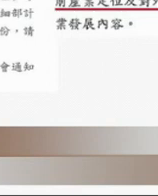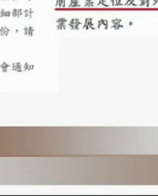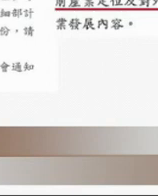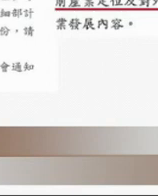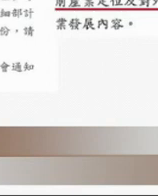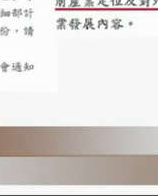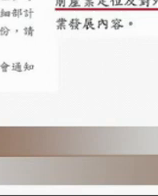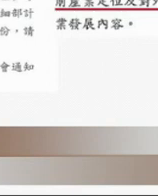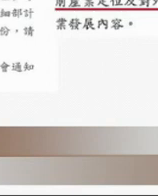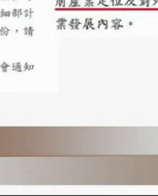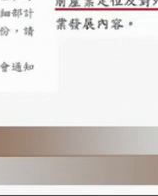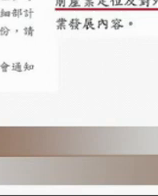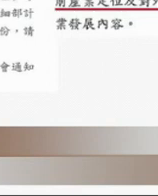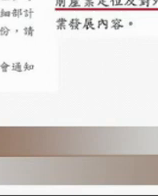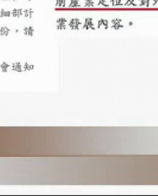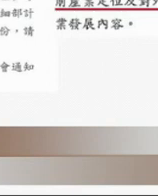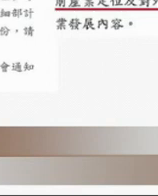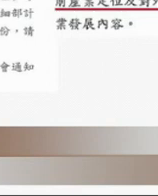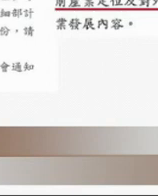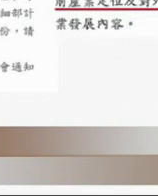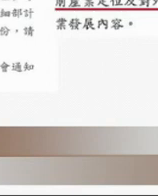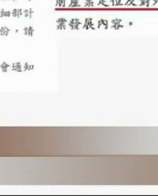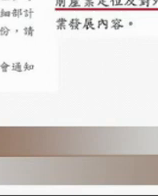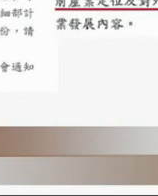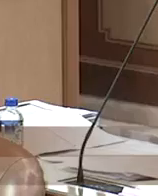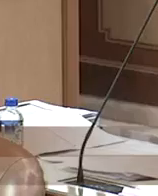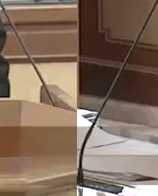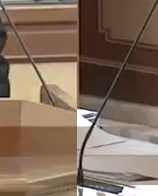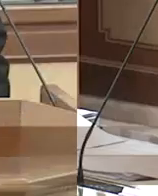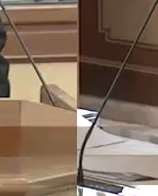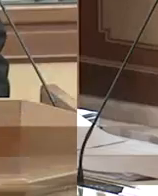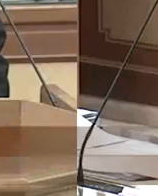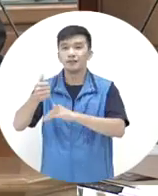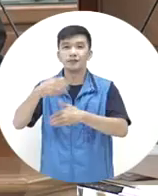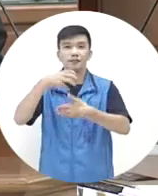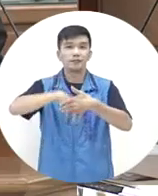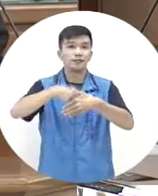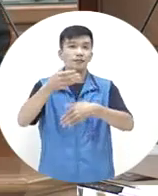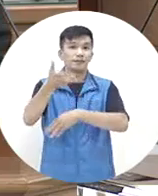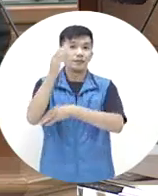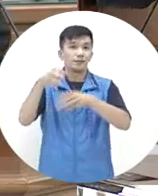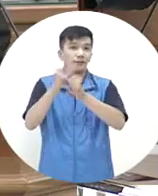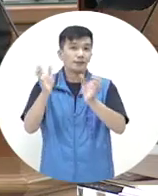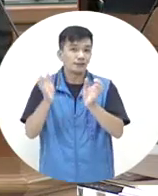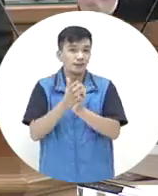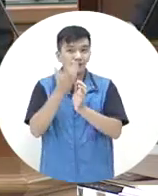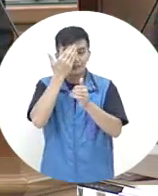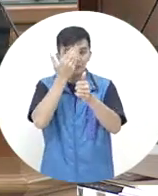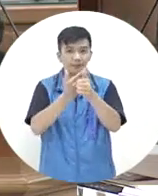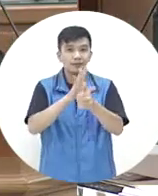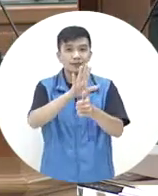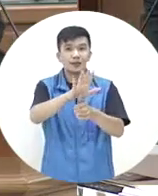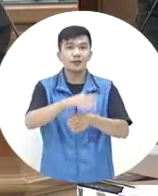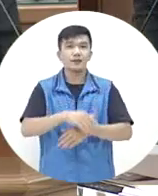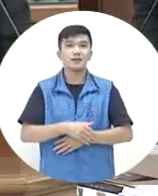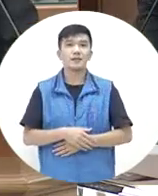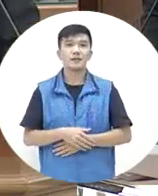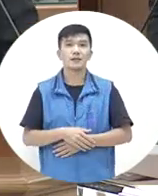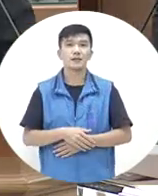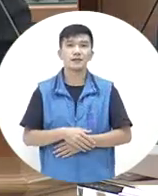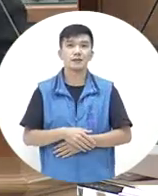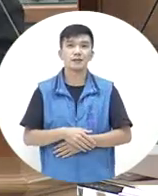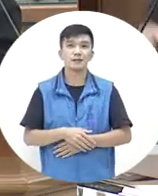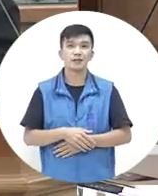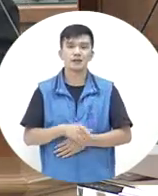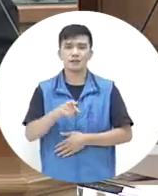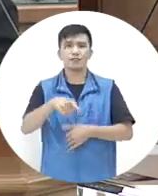看待，哎，感谢市长。 咱到底来好不好？来来进步拜托啊！ 到底可以来进步拜托？ 我这拢靠你来进步啊，